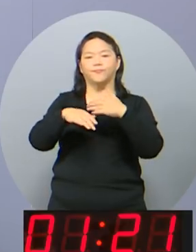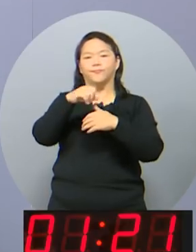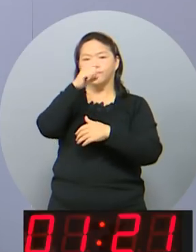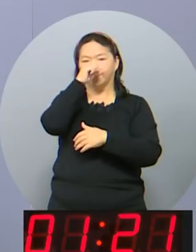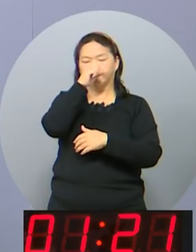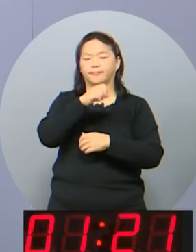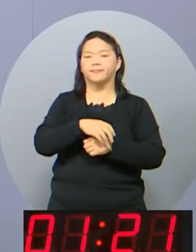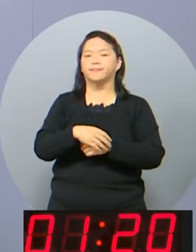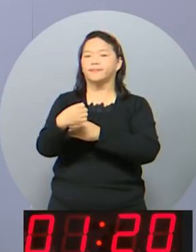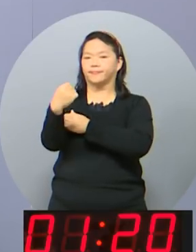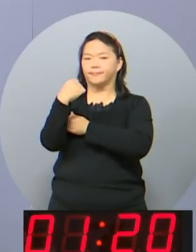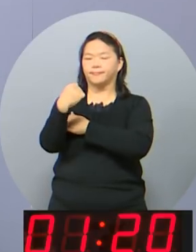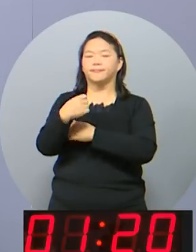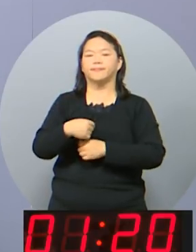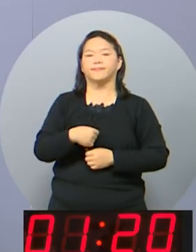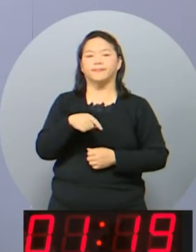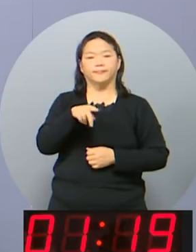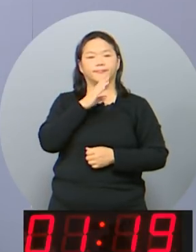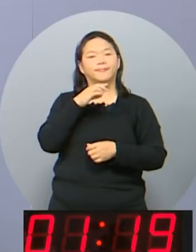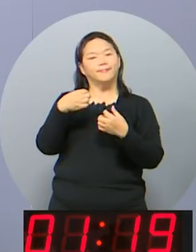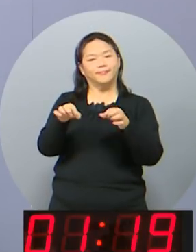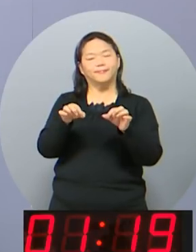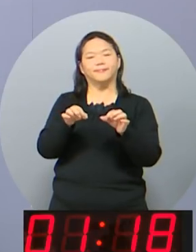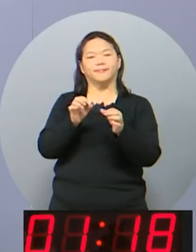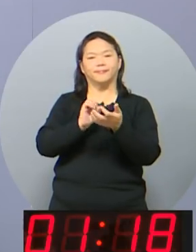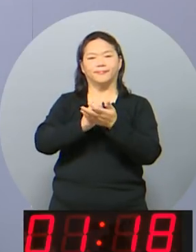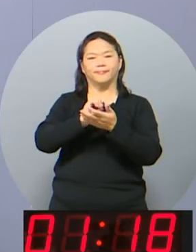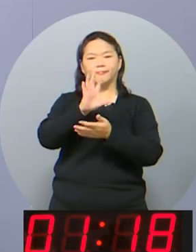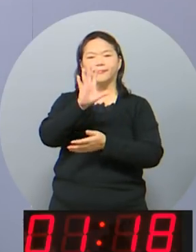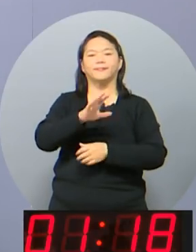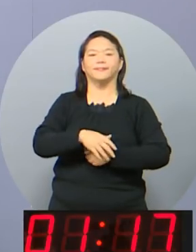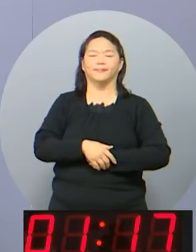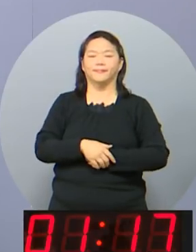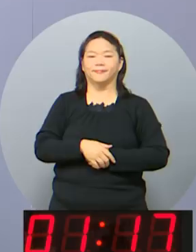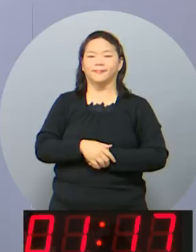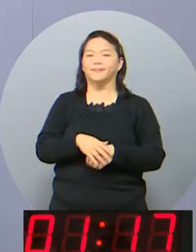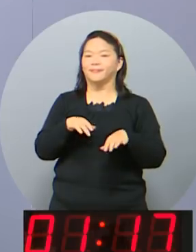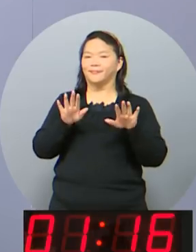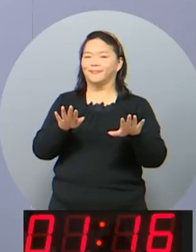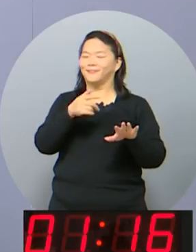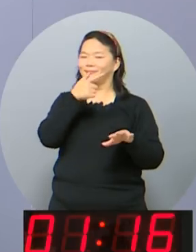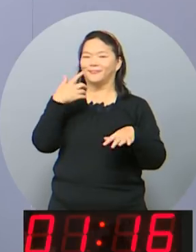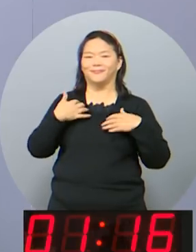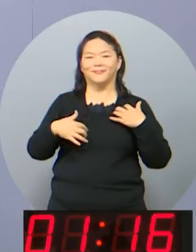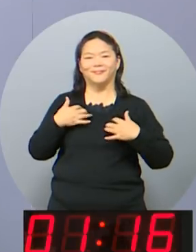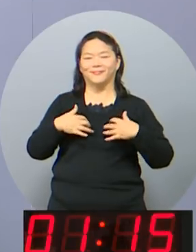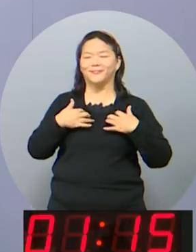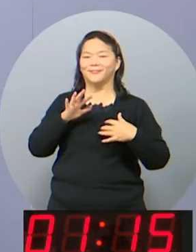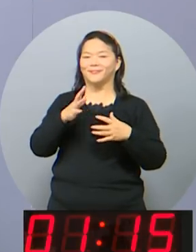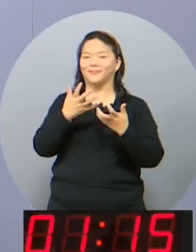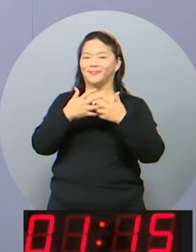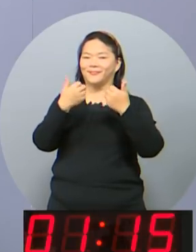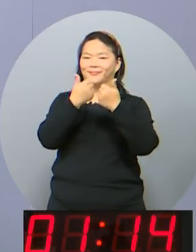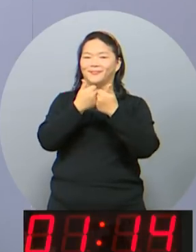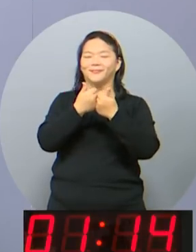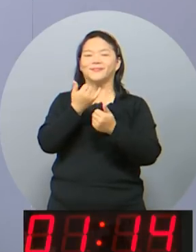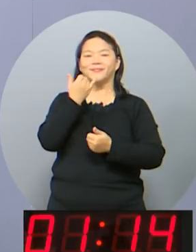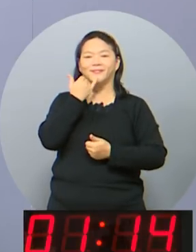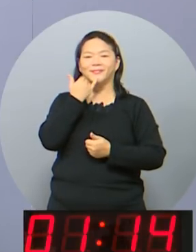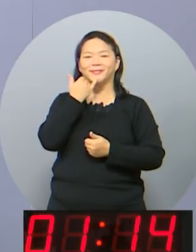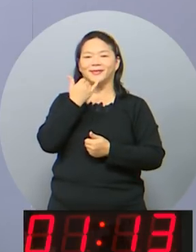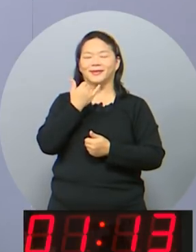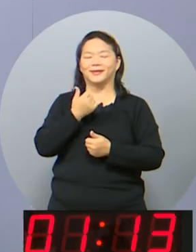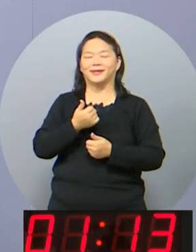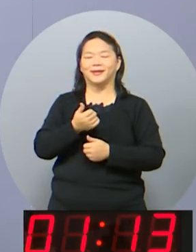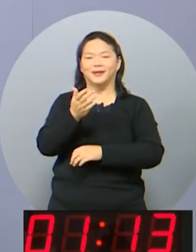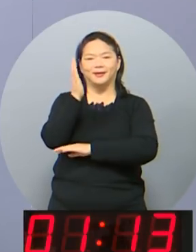力。这边是我这个简单的一个政见的发表。那今天也很开心有这个机会让我的这个政